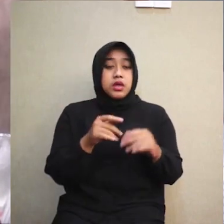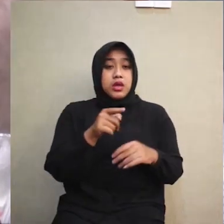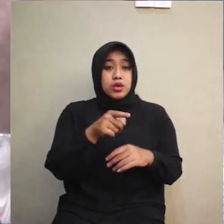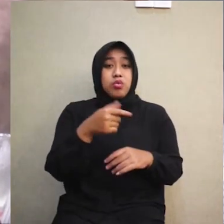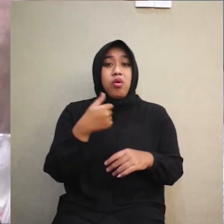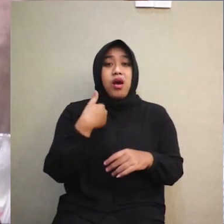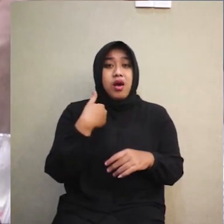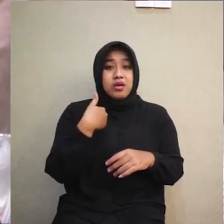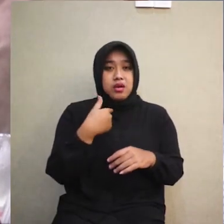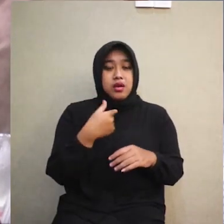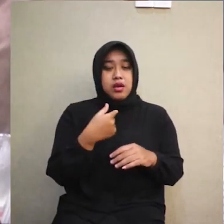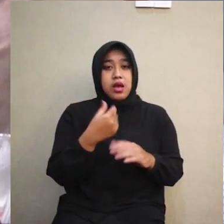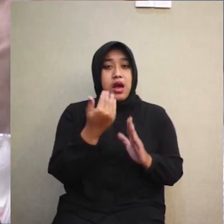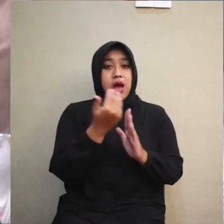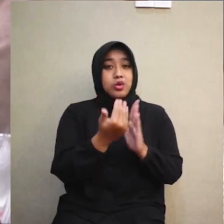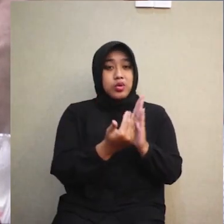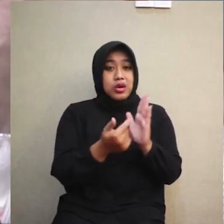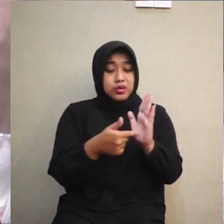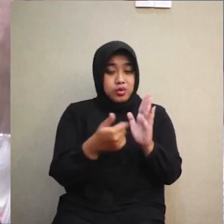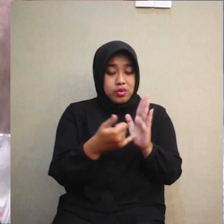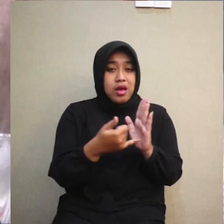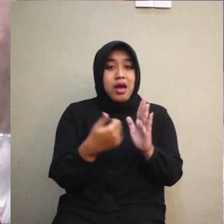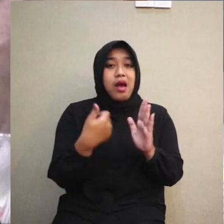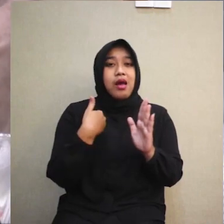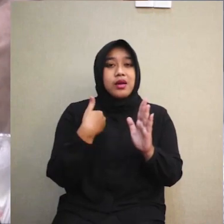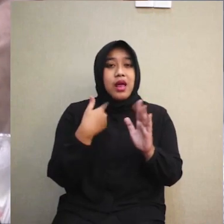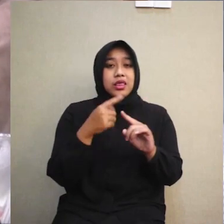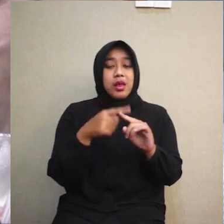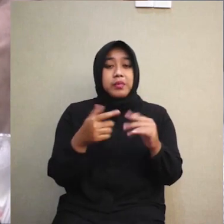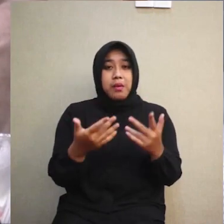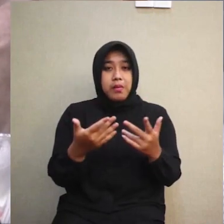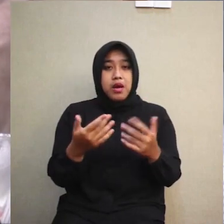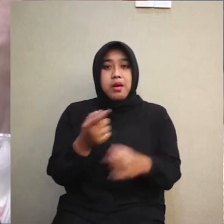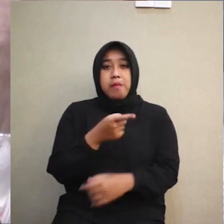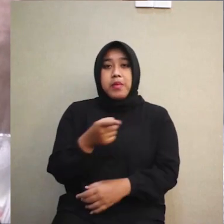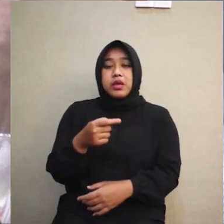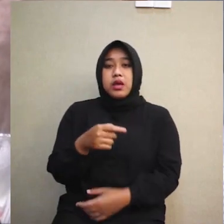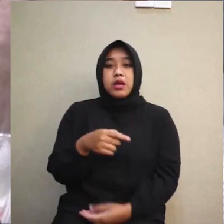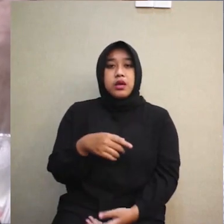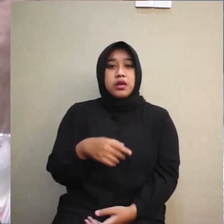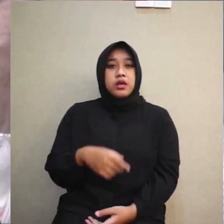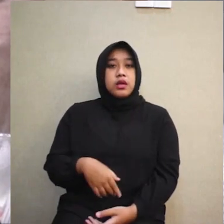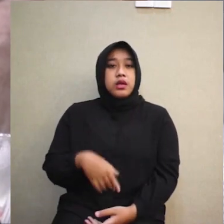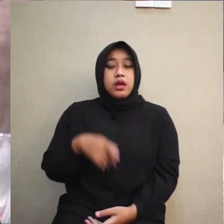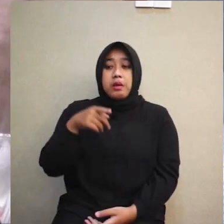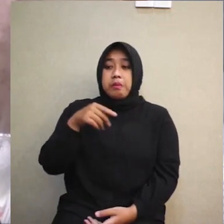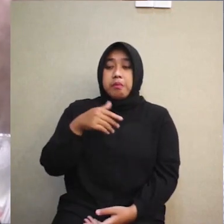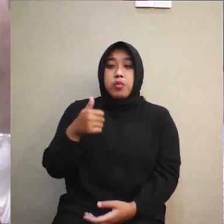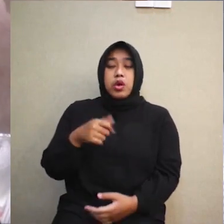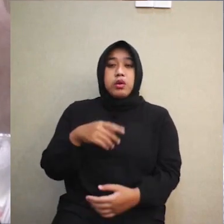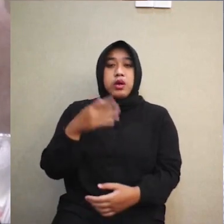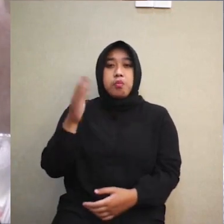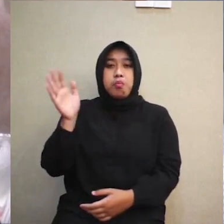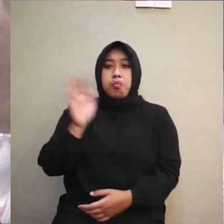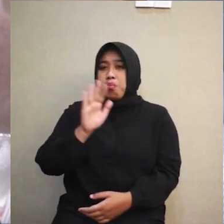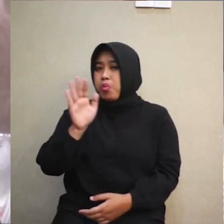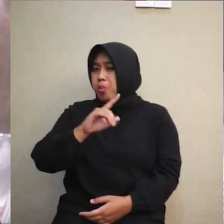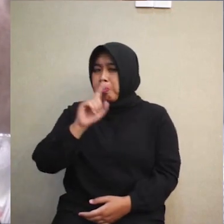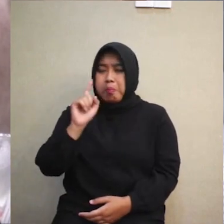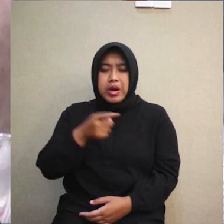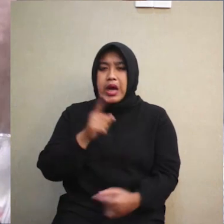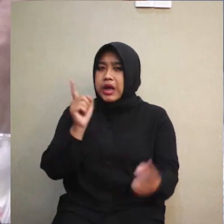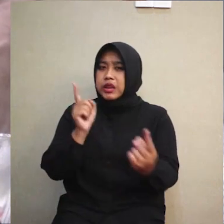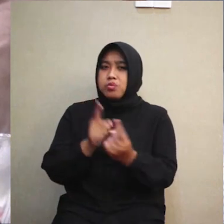itu ada di aturannya cuman bisa jadi mereka enggak pernah jadi mereka bisa jadi enggak ketemu pernah ketemu sama penyandang